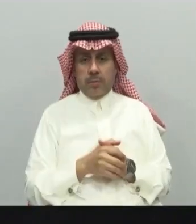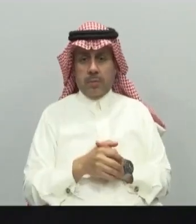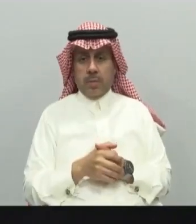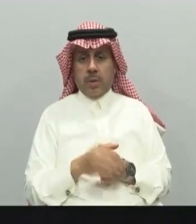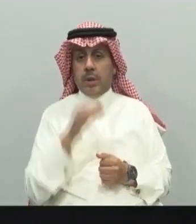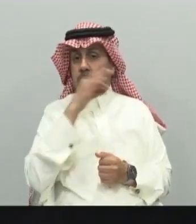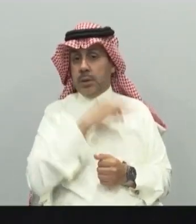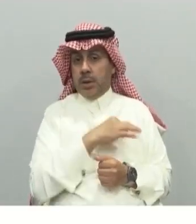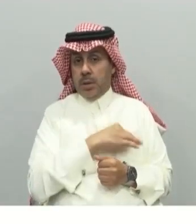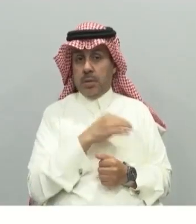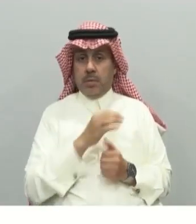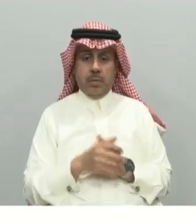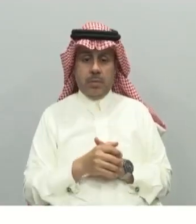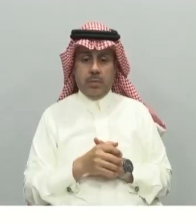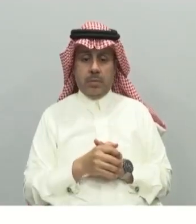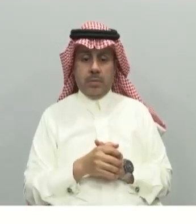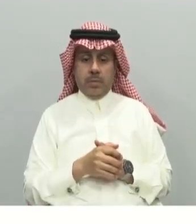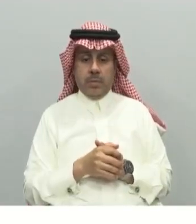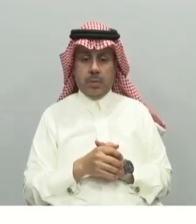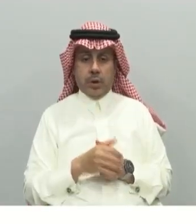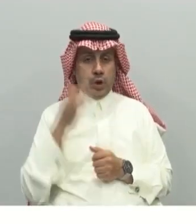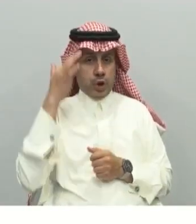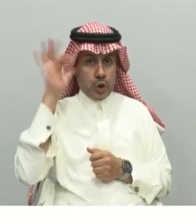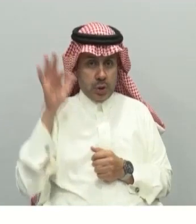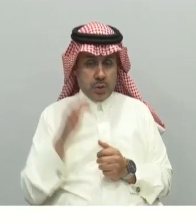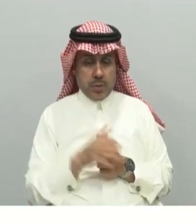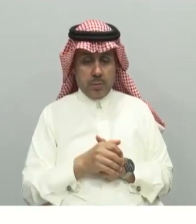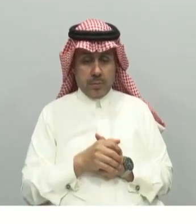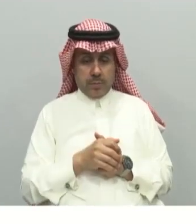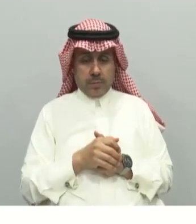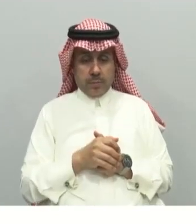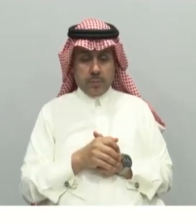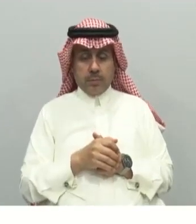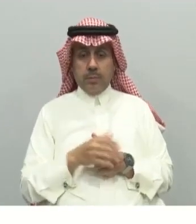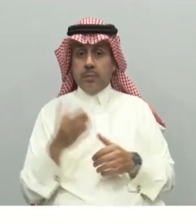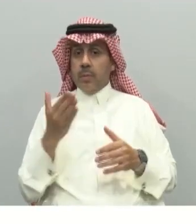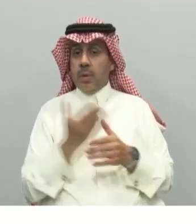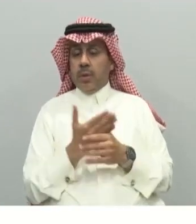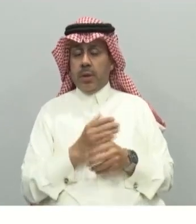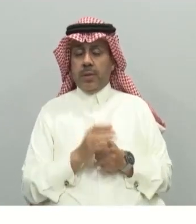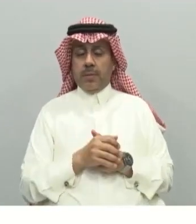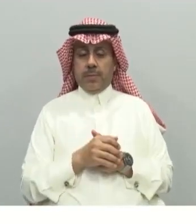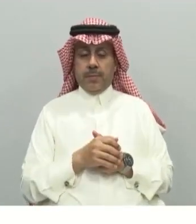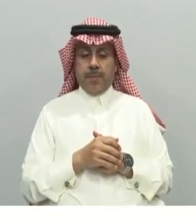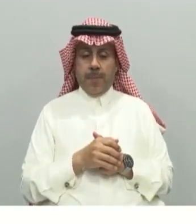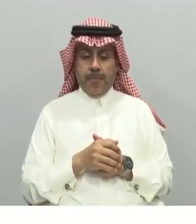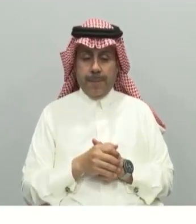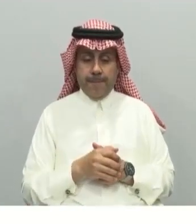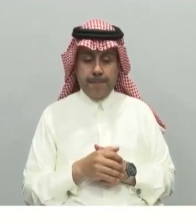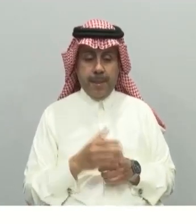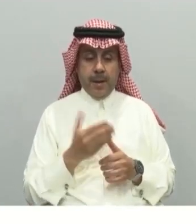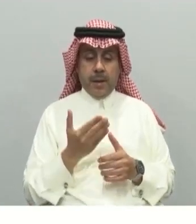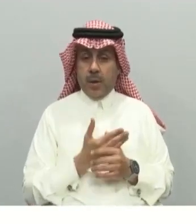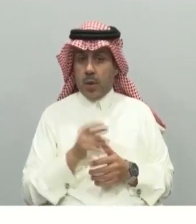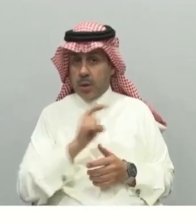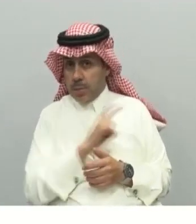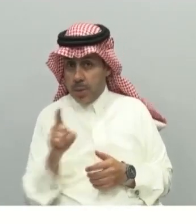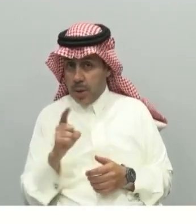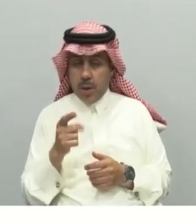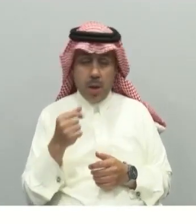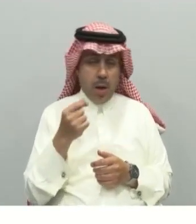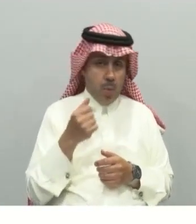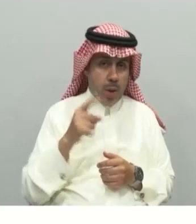المعامله احسنتم نعم جائزه والتعليل في هذا لانه ليس من الاموال